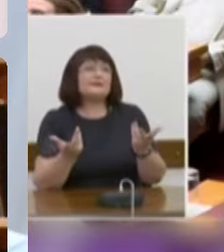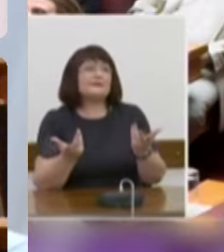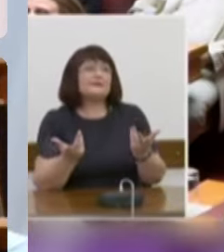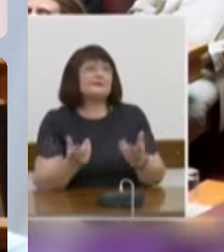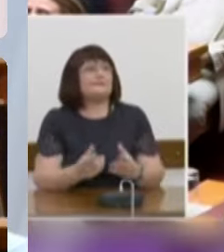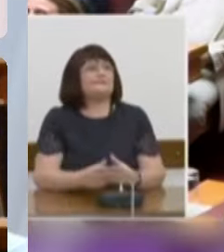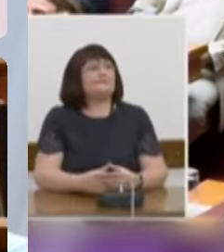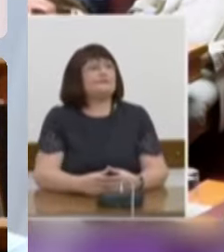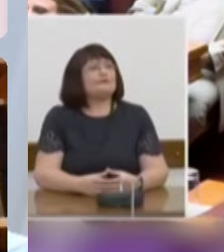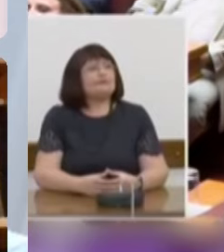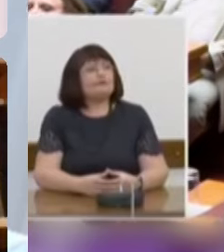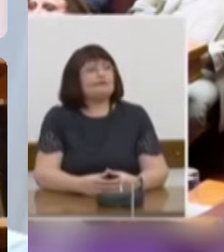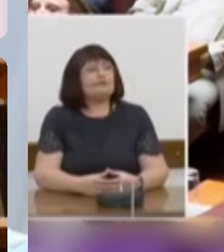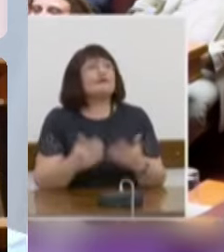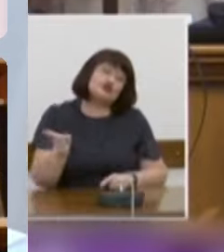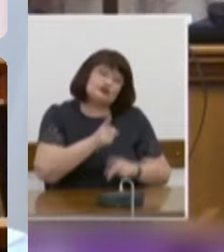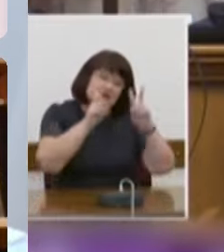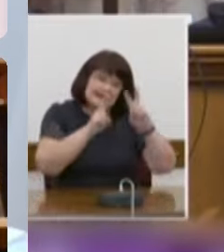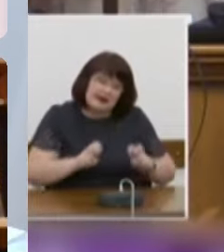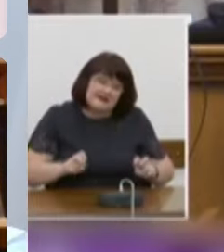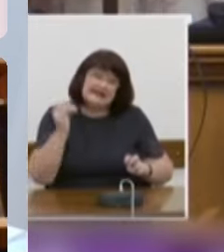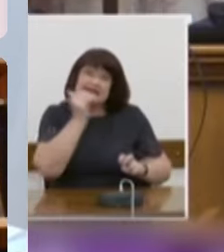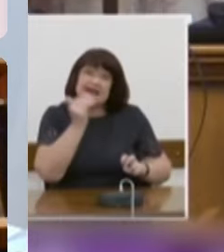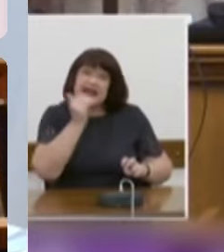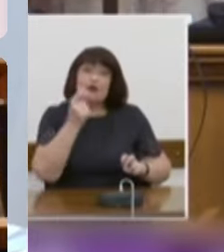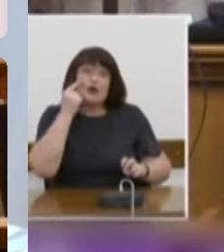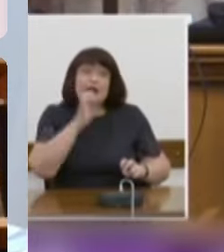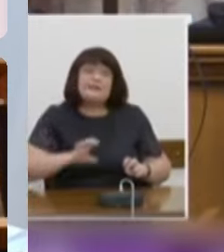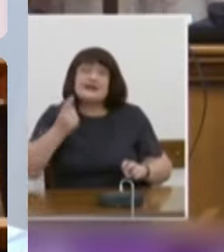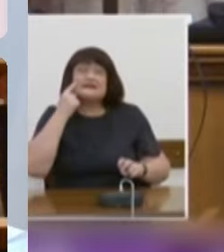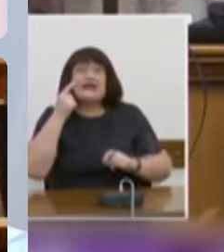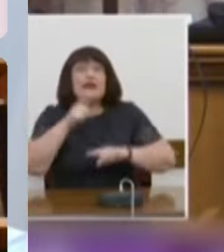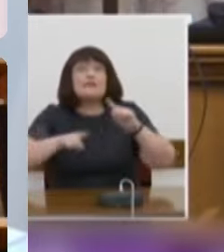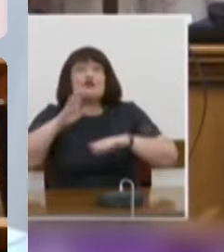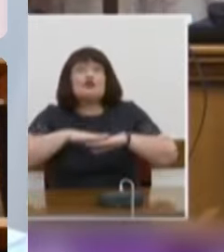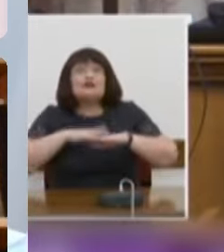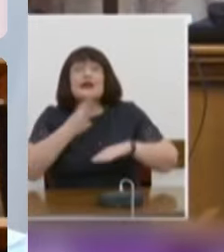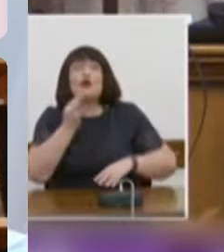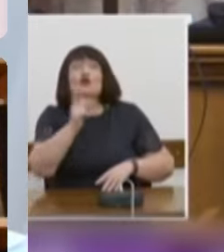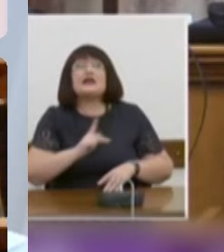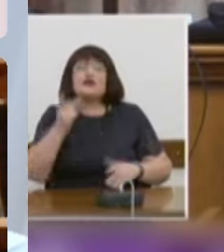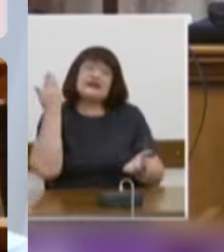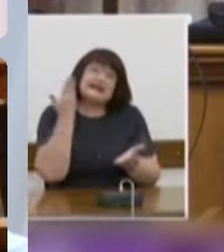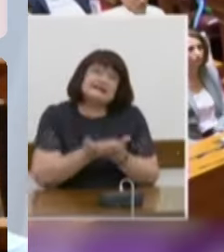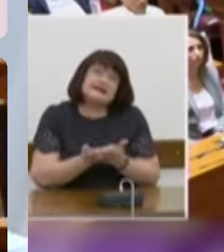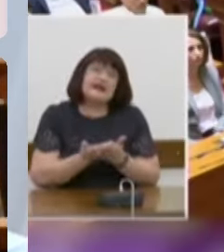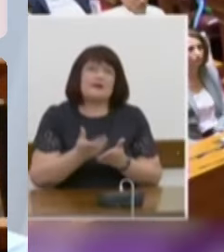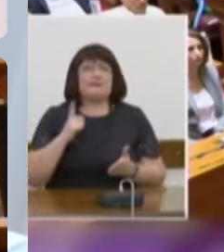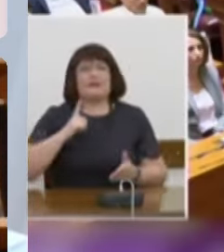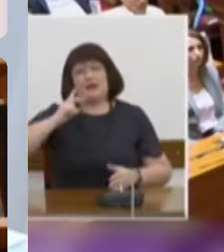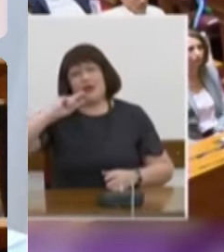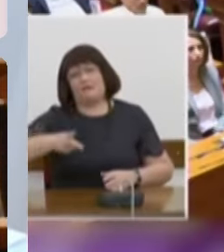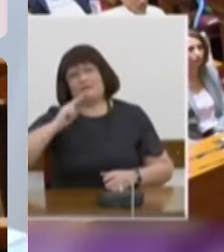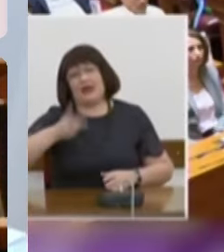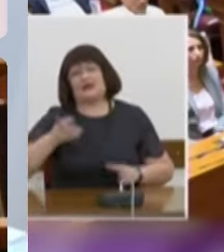αυτοκέφαλη κατά κάποιο τρόπο υπό τον πρόεδρό της, τον Σοκράτη το Φάμελο, αλλά είναι ένα